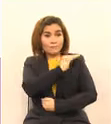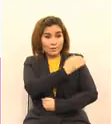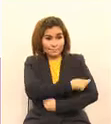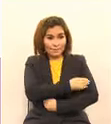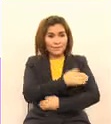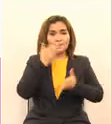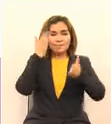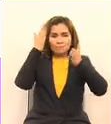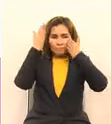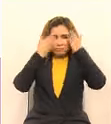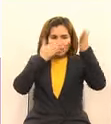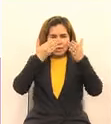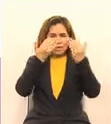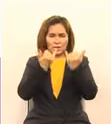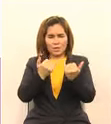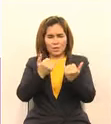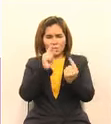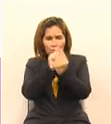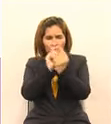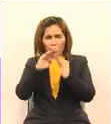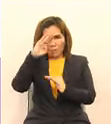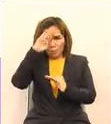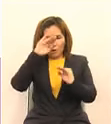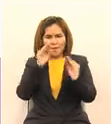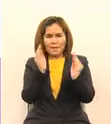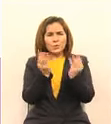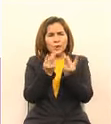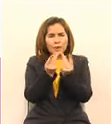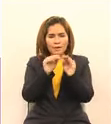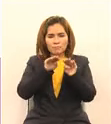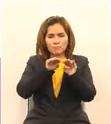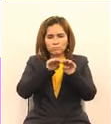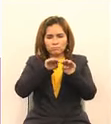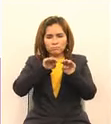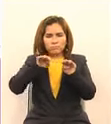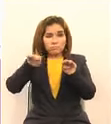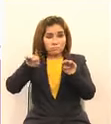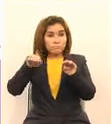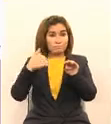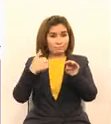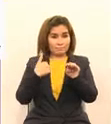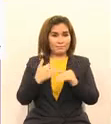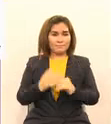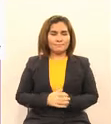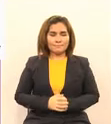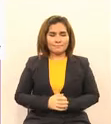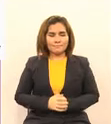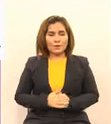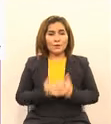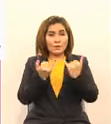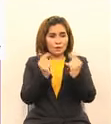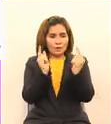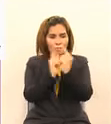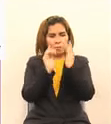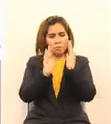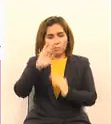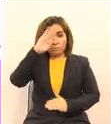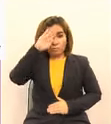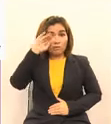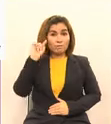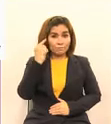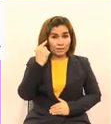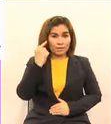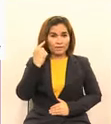ย์ก็เริ่มจะคงตัวทรงตัวแล้วแหละครับสำหรับวันนี้เนี่ยนะครับเราพบผู้ป่วยรายใหม่นะ